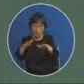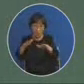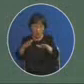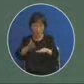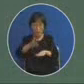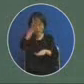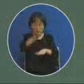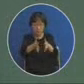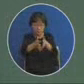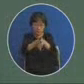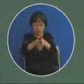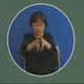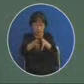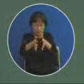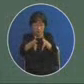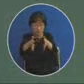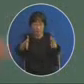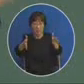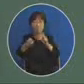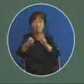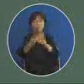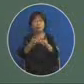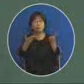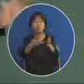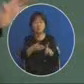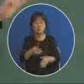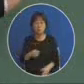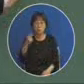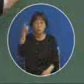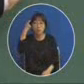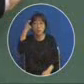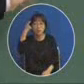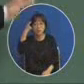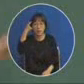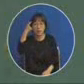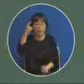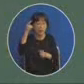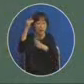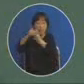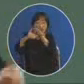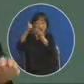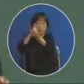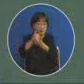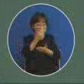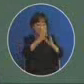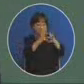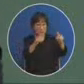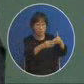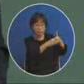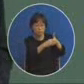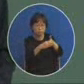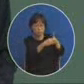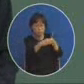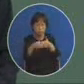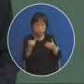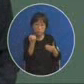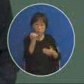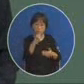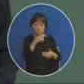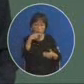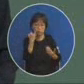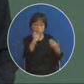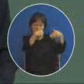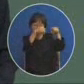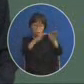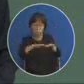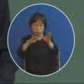were confronted with the Red Sea, but God split the Red Sea. 왜 하나님은 이스라엘 민족을 홍해로 인도하셨습니까? Why did God lead the Israelites before the Red Sea? 뭡니까?